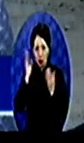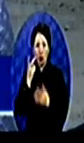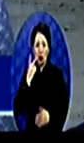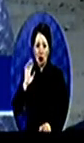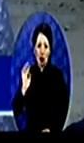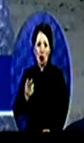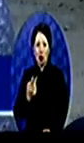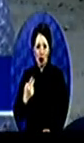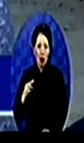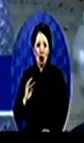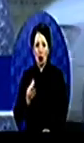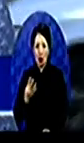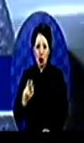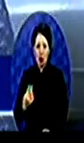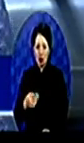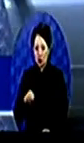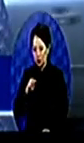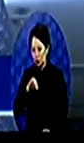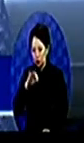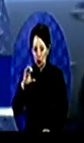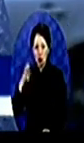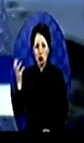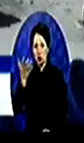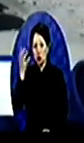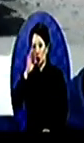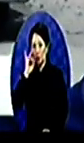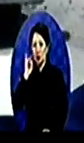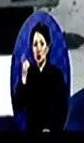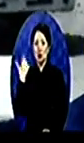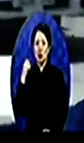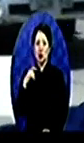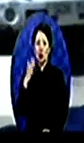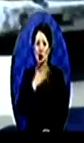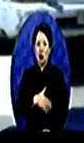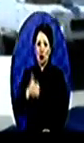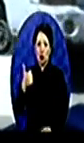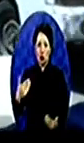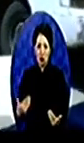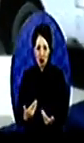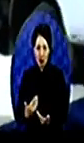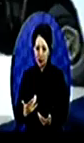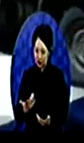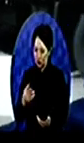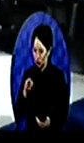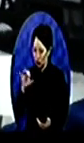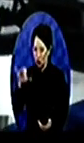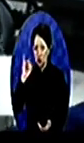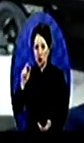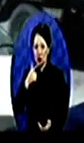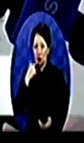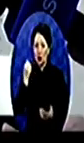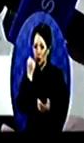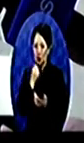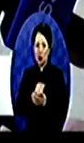сургууль цэцэрлэг гээд. Тэгээд тоос шороо бол айгүй их хэцүү байсан. Ирүүл амьдрын энэ тоос шороо ихтэй байгаа юм чи ерөөсөө тийм батлах ерөөсөө